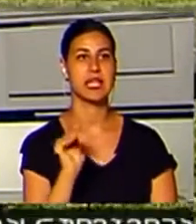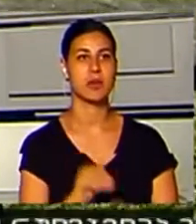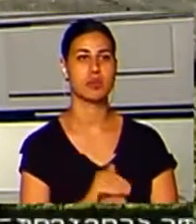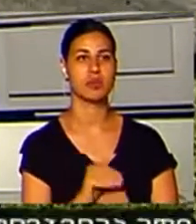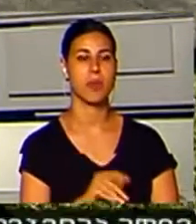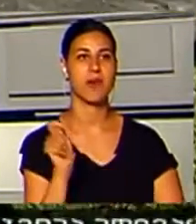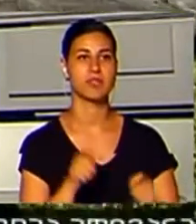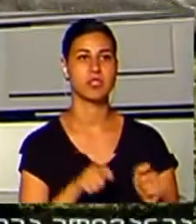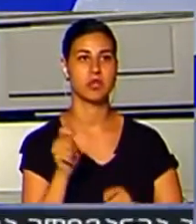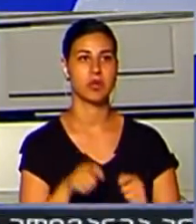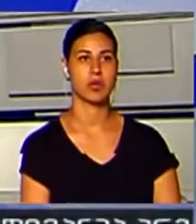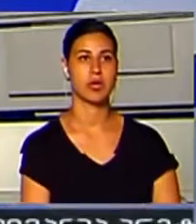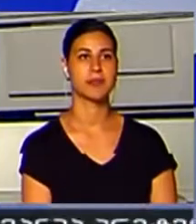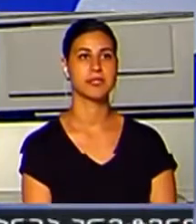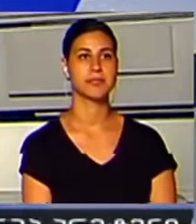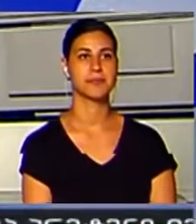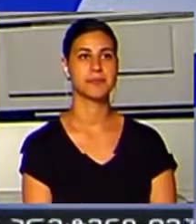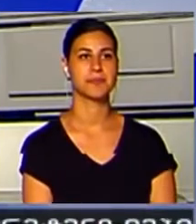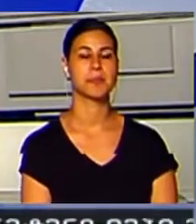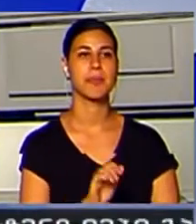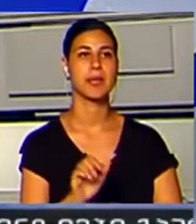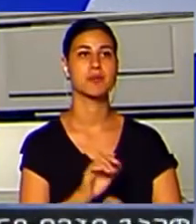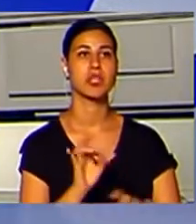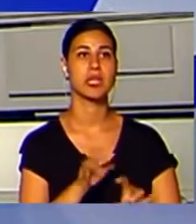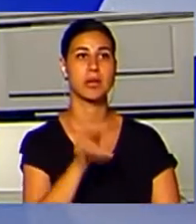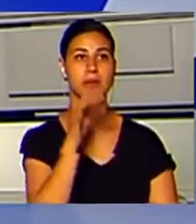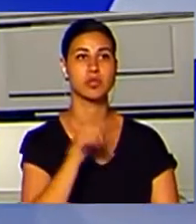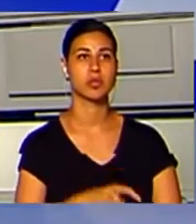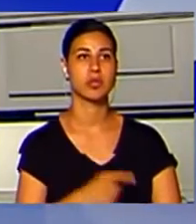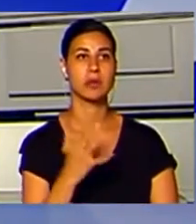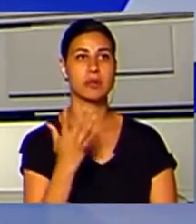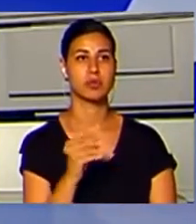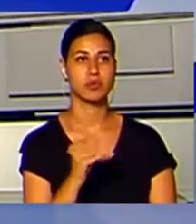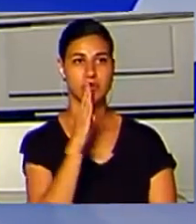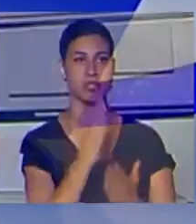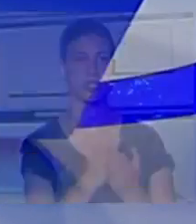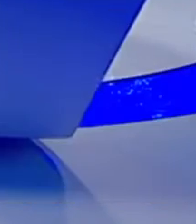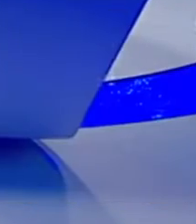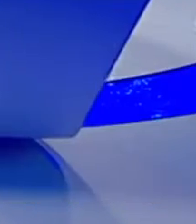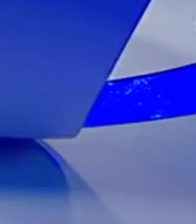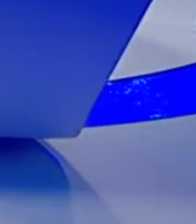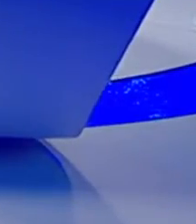ვიზიტორებს. გამოშვებაში რეკლამის როა, რამდენიმე წუთში ისევ ეთერში ვართ.